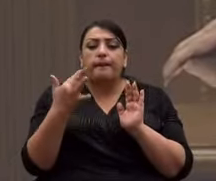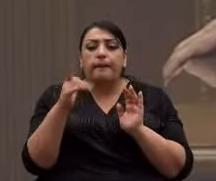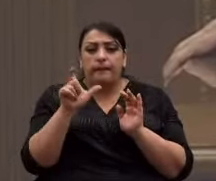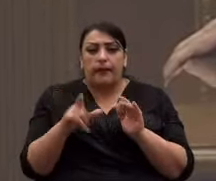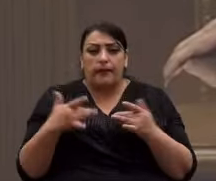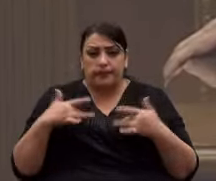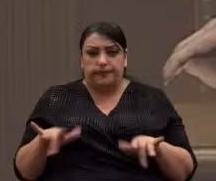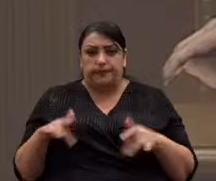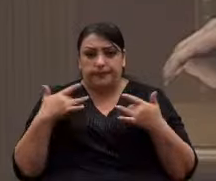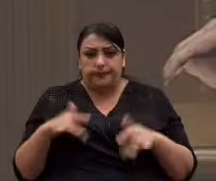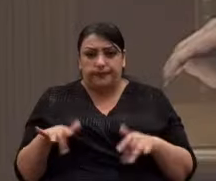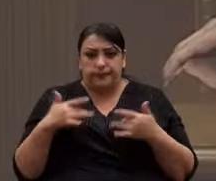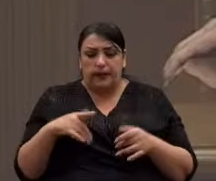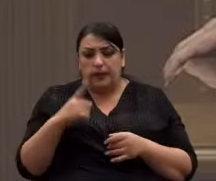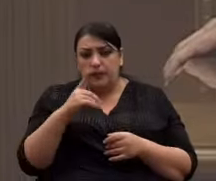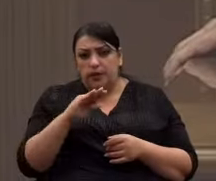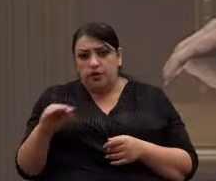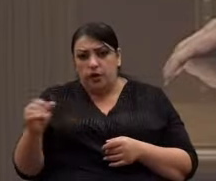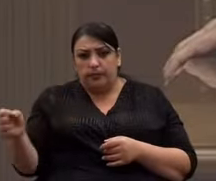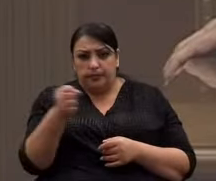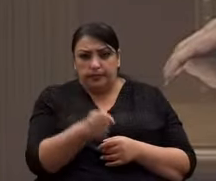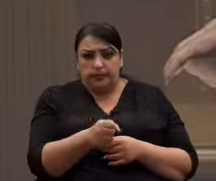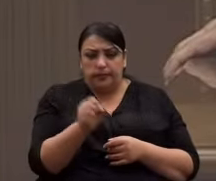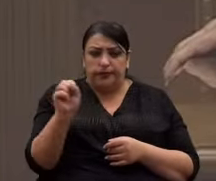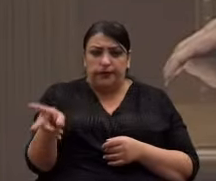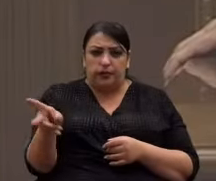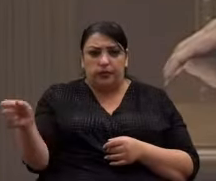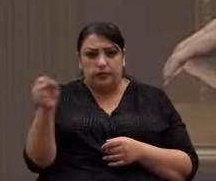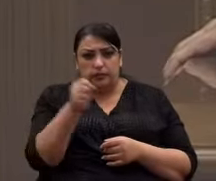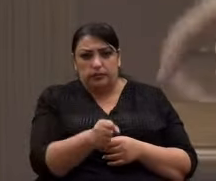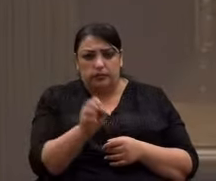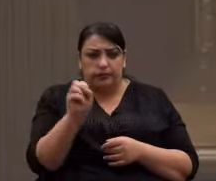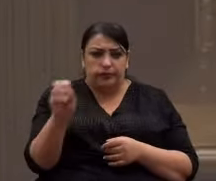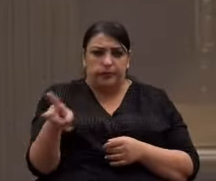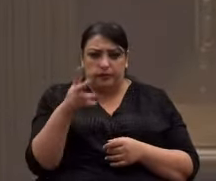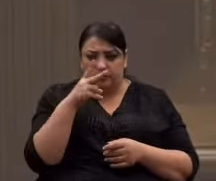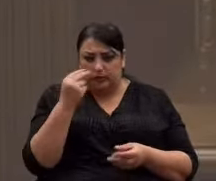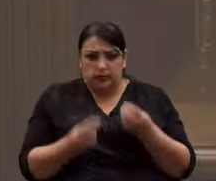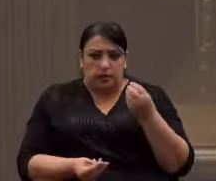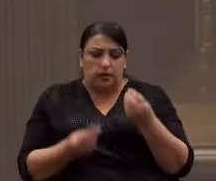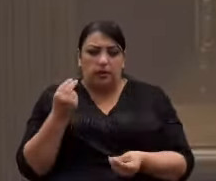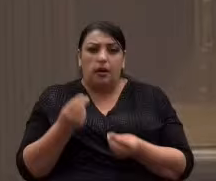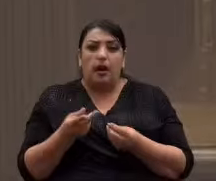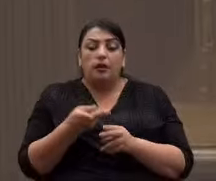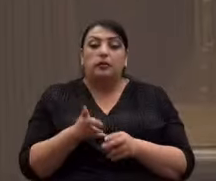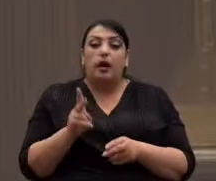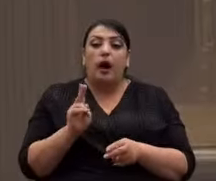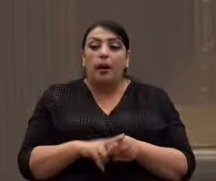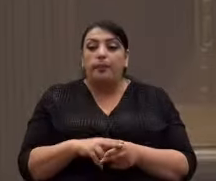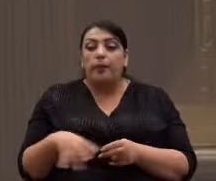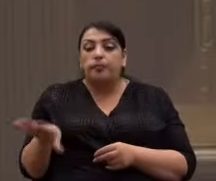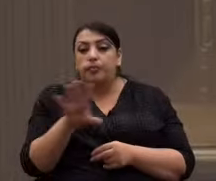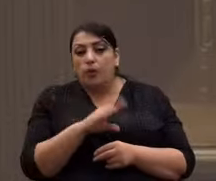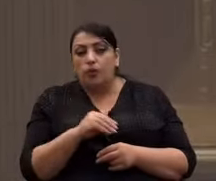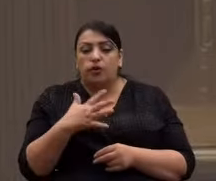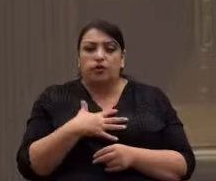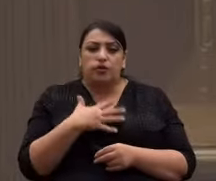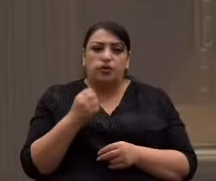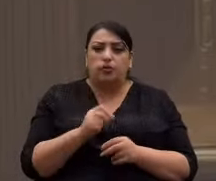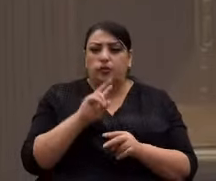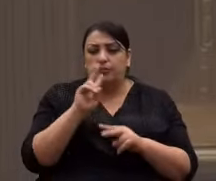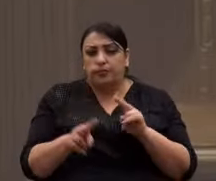եկե, շապատներով նշանակում շապատ հետո դուրս են հանում, և դրա պատճառով ա, որ ամեն մեկս դժգոհում